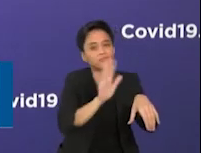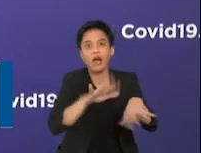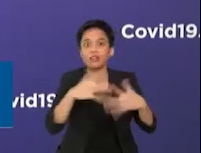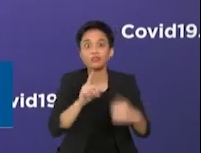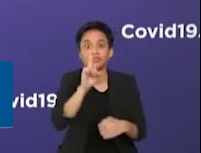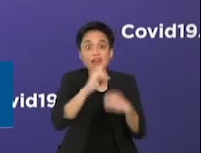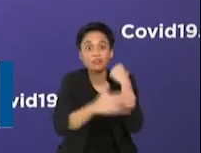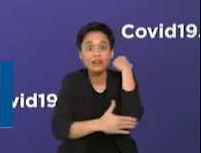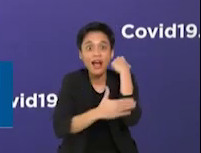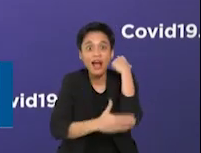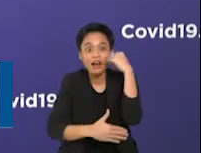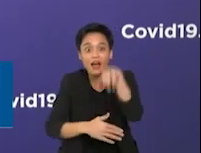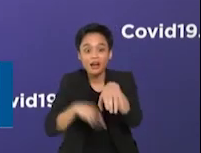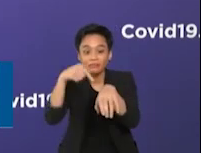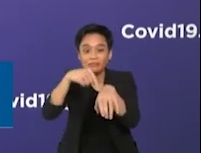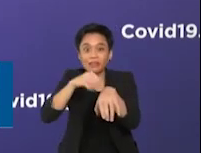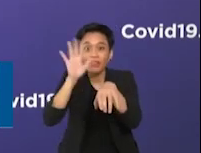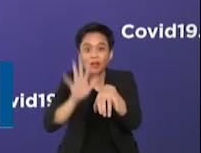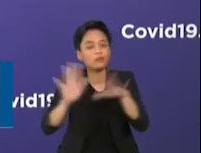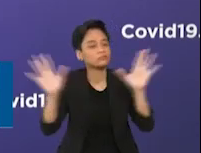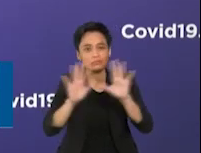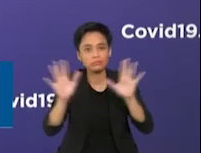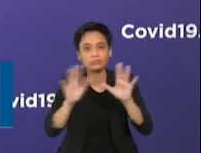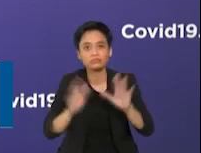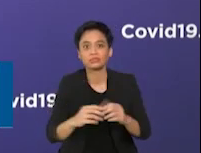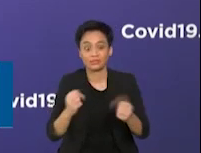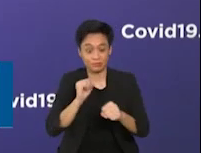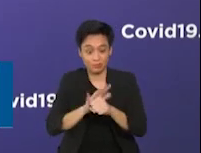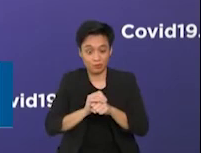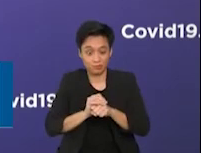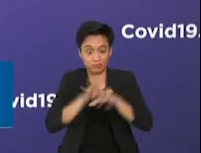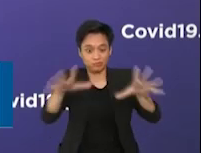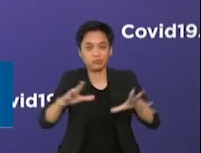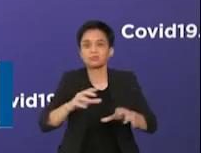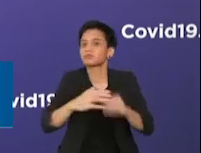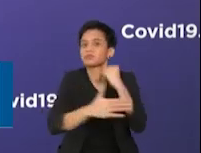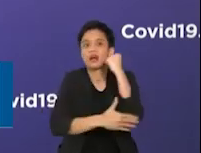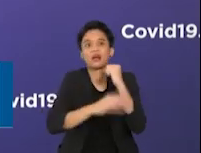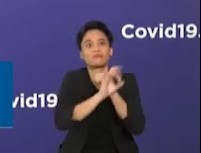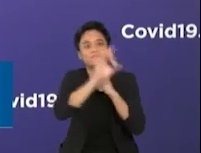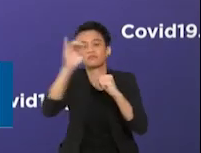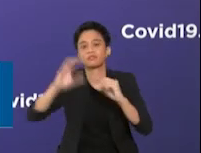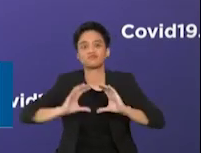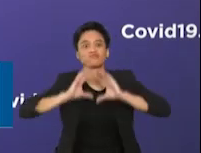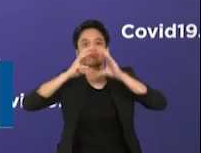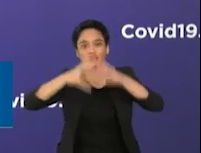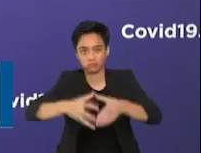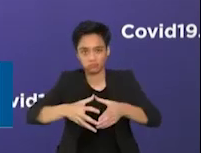negara saja ini adalah pandemic yang kemudian menjadi permasalahan banyak negara Oleh karena itu